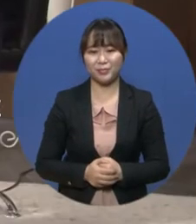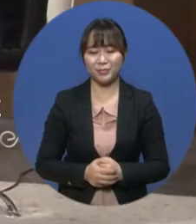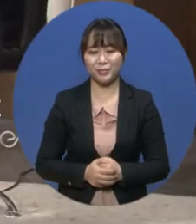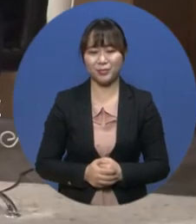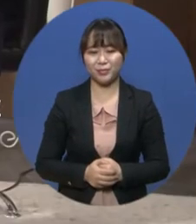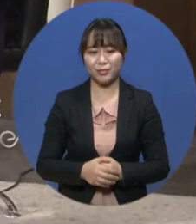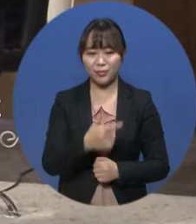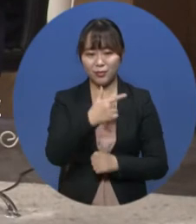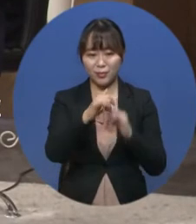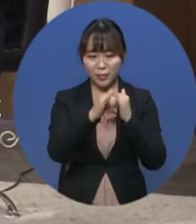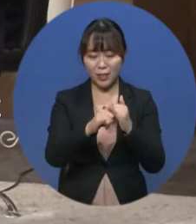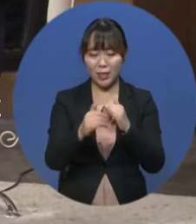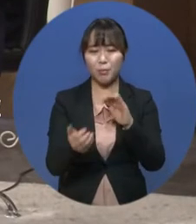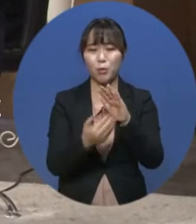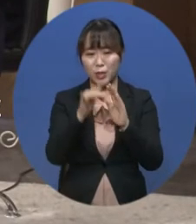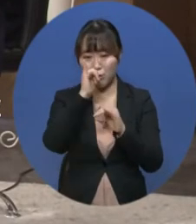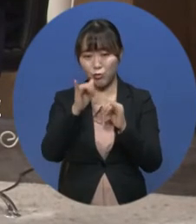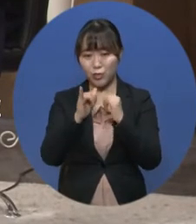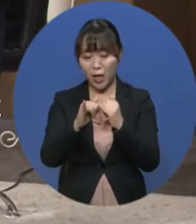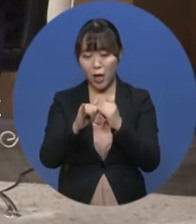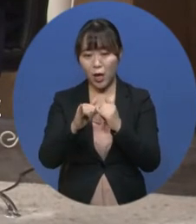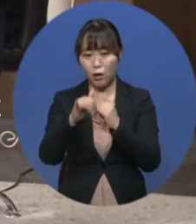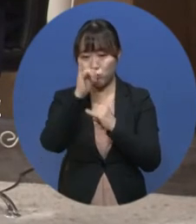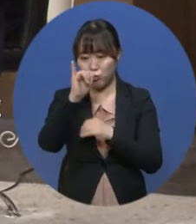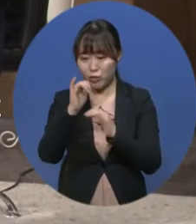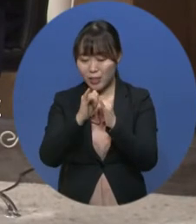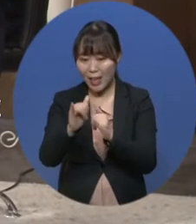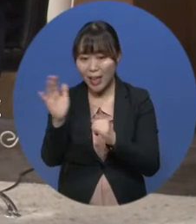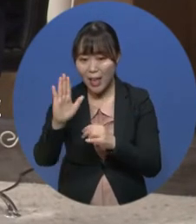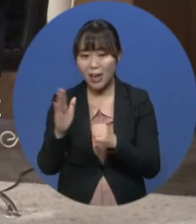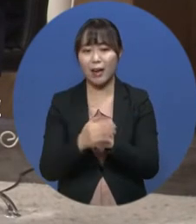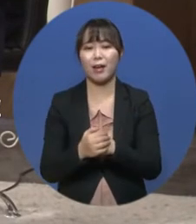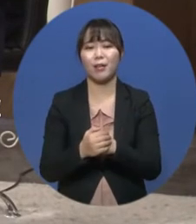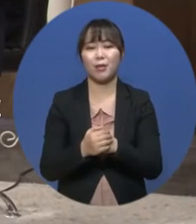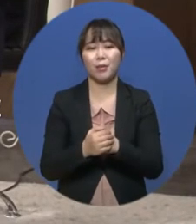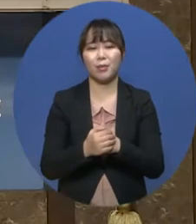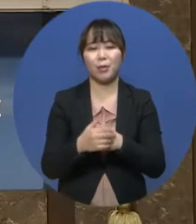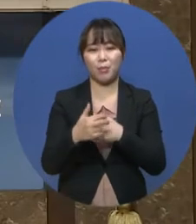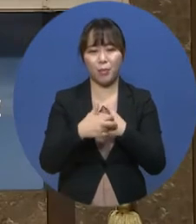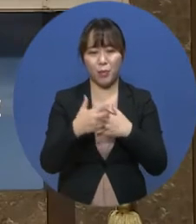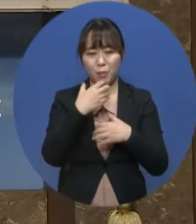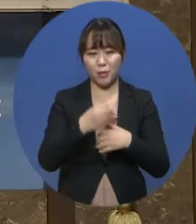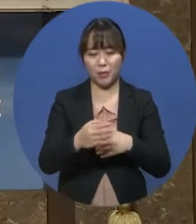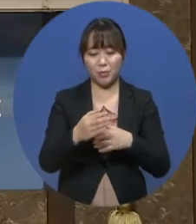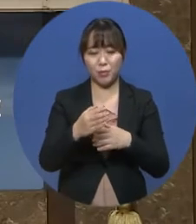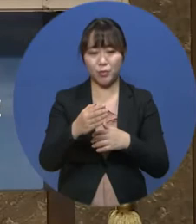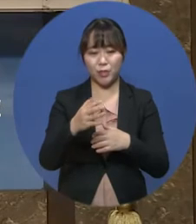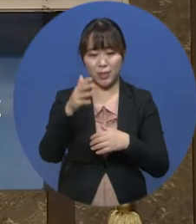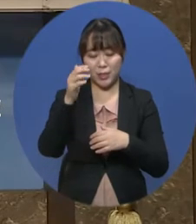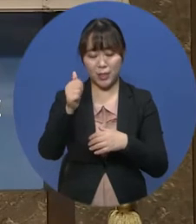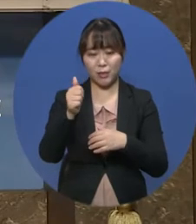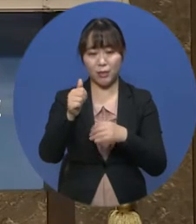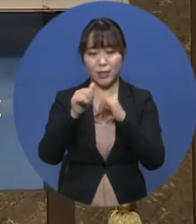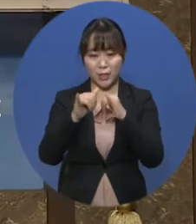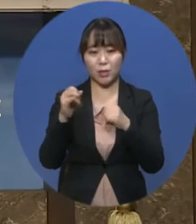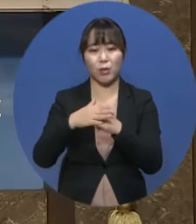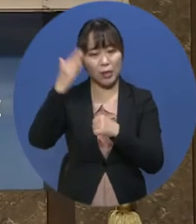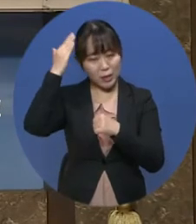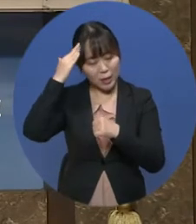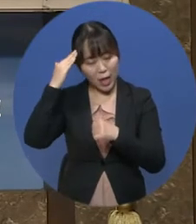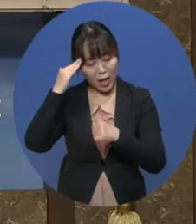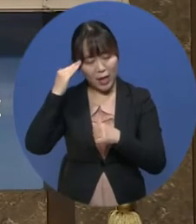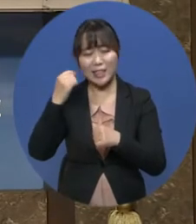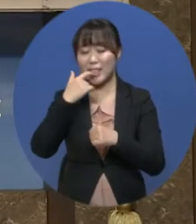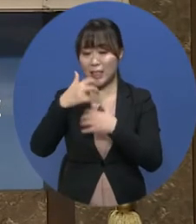대상 최우수상 우수상 습 그런 의미가 아니고 에 보건 복지 의자 사람 상어 연구목적 대화 수칙 5 에서 옆에